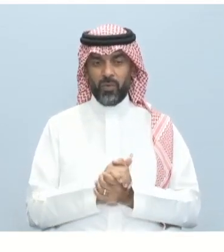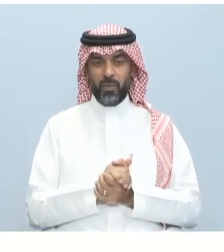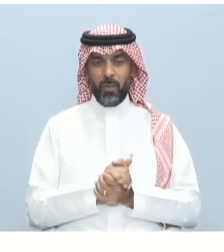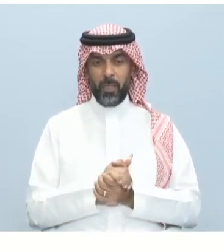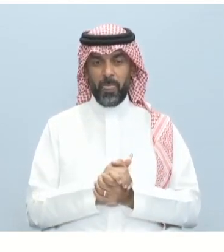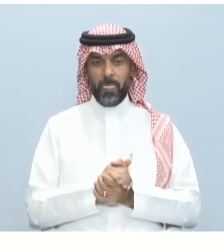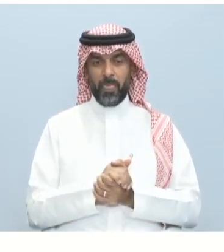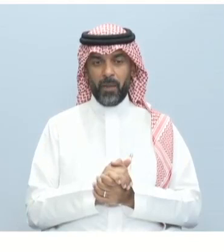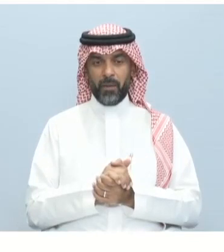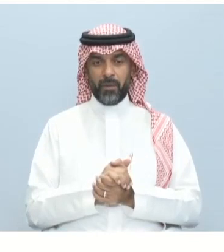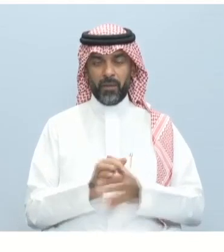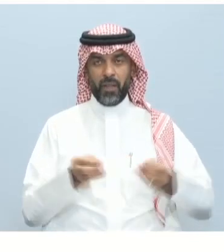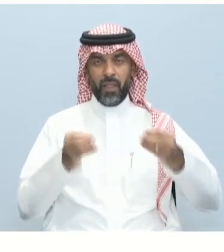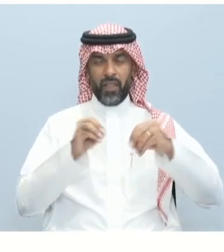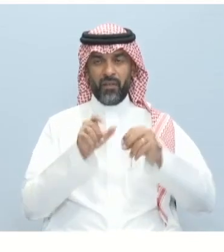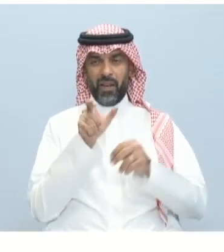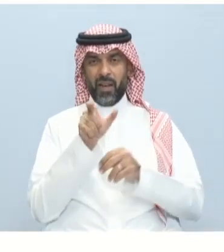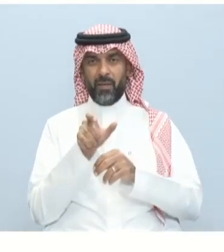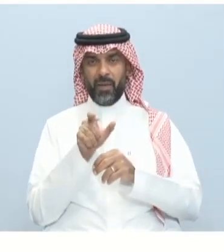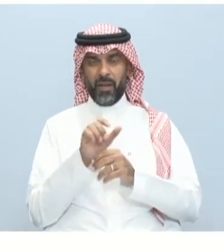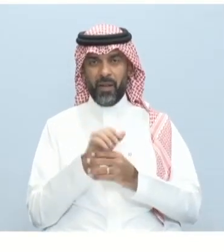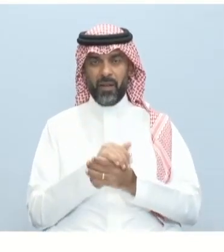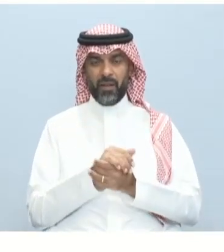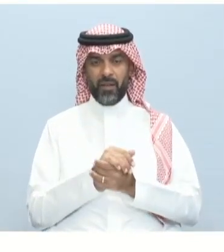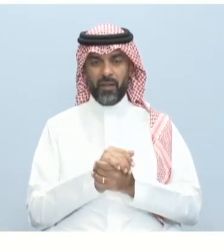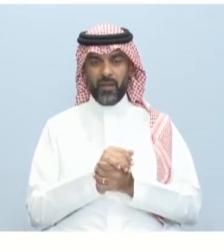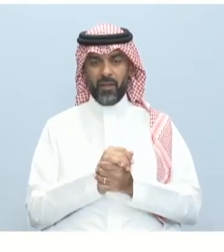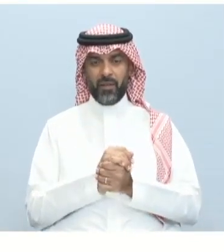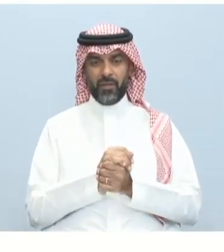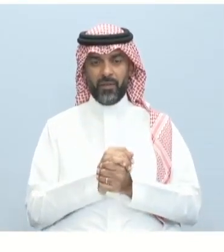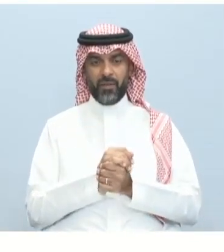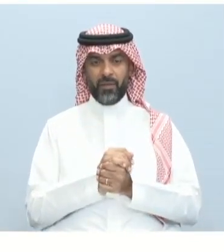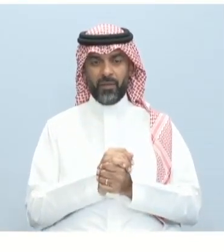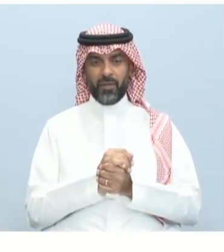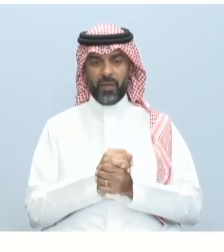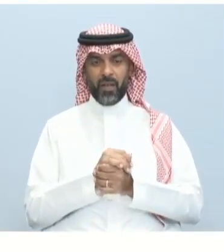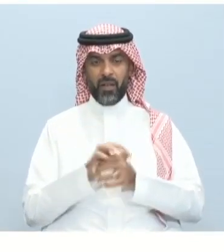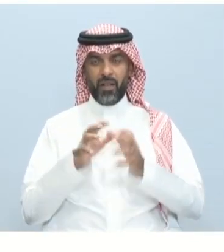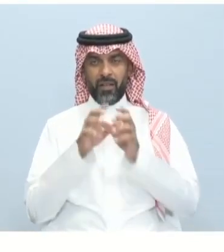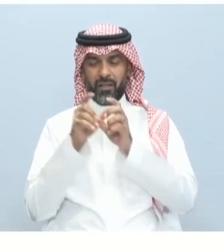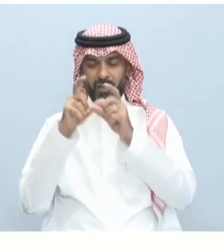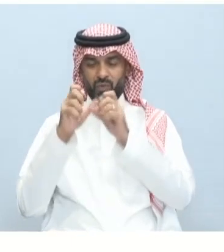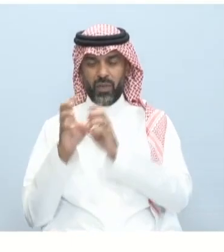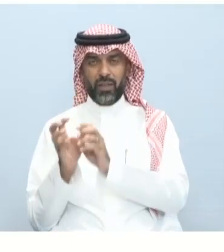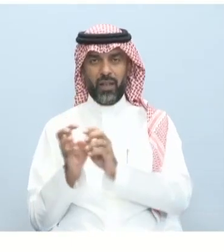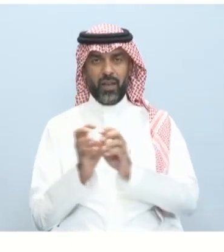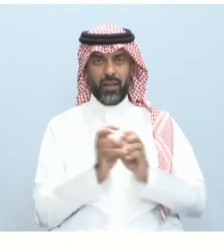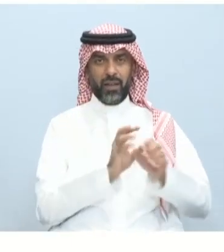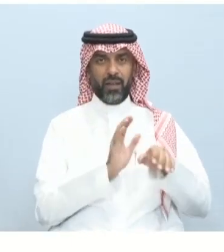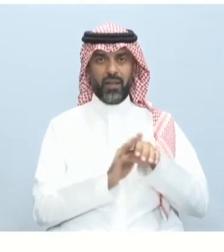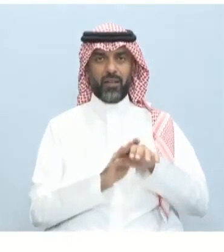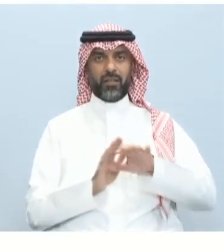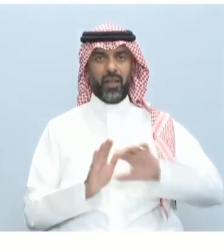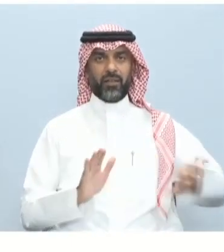فنضيف لبنة جلايد، أي نقوم بتحريك الكائن إلى الجهة اليسرى، أي إذا كان صورة